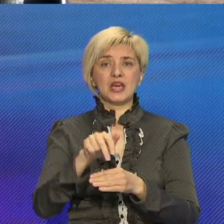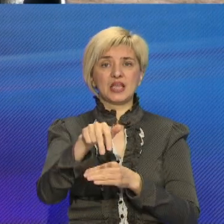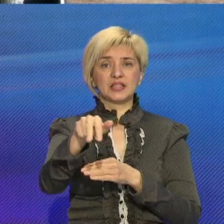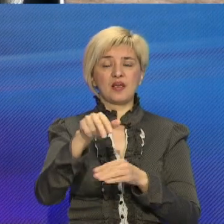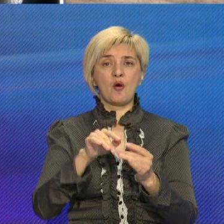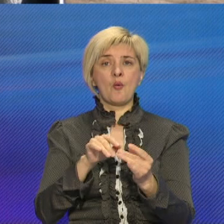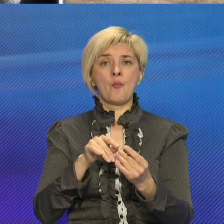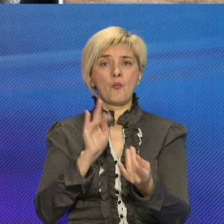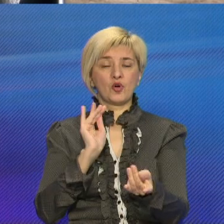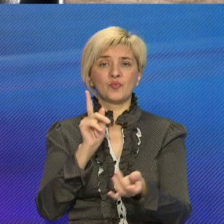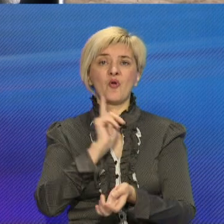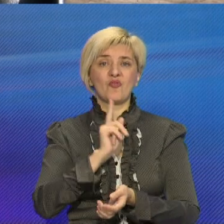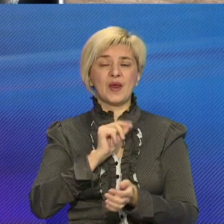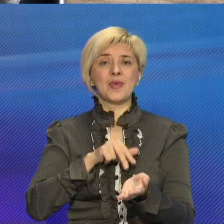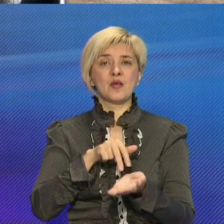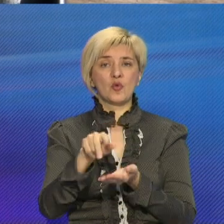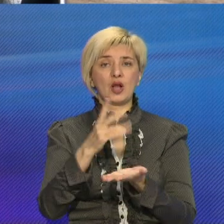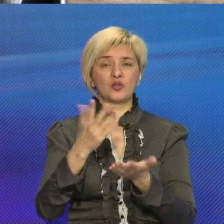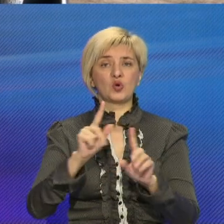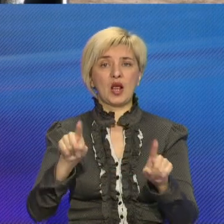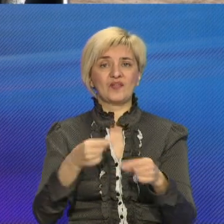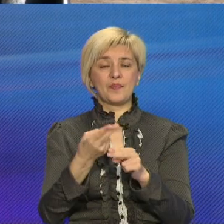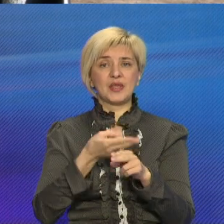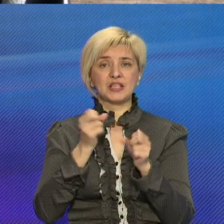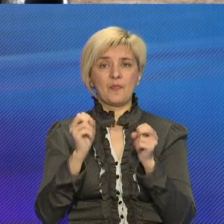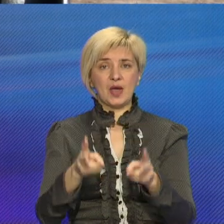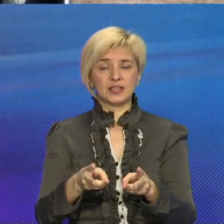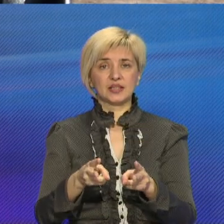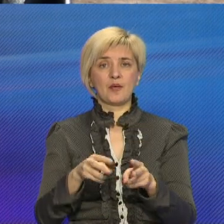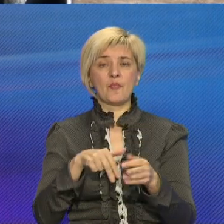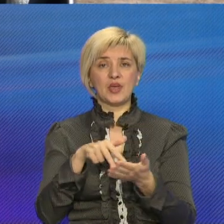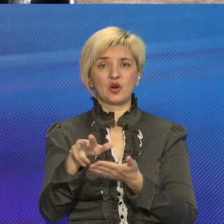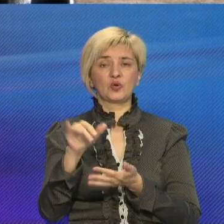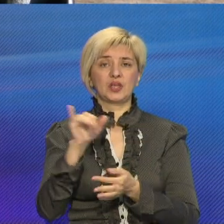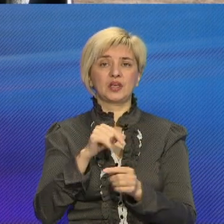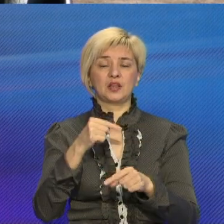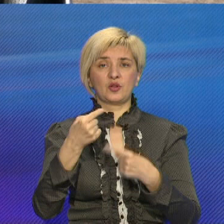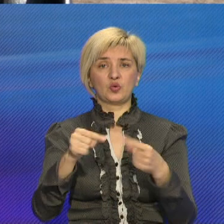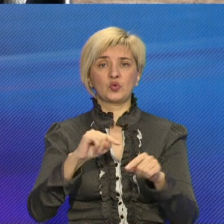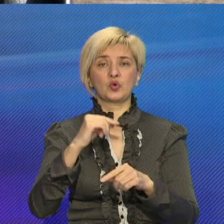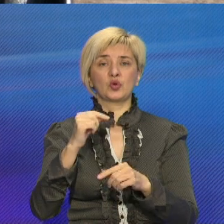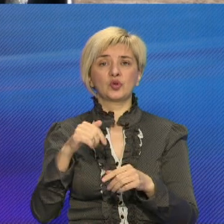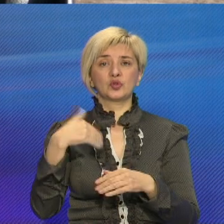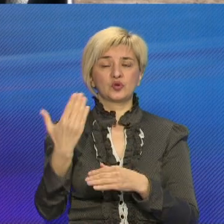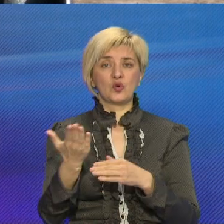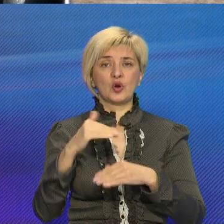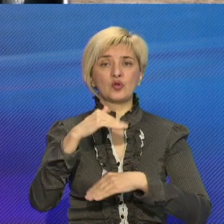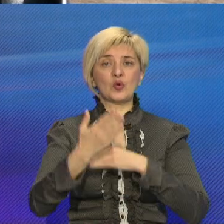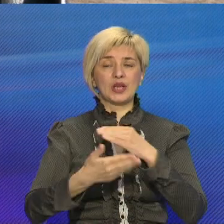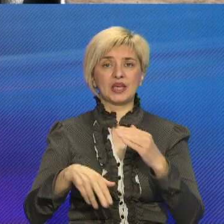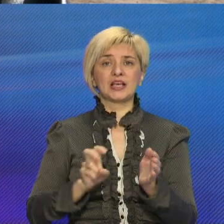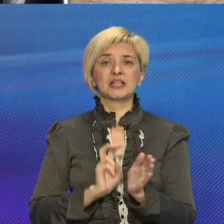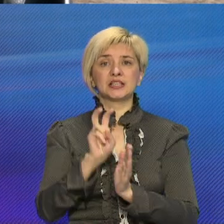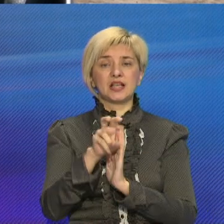временному переходу, который также организован, безопасный переход, повторюсь, и перейти на другую сторону реки и сесть на